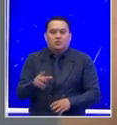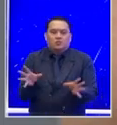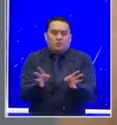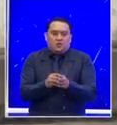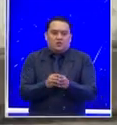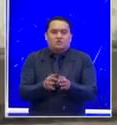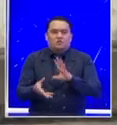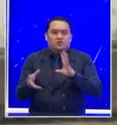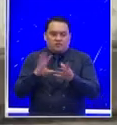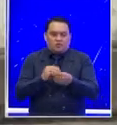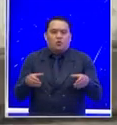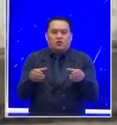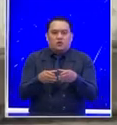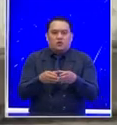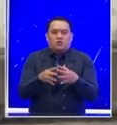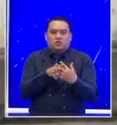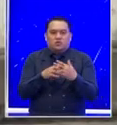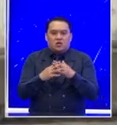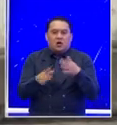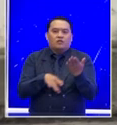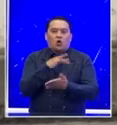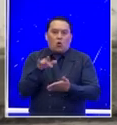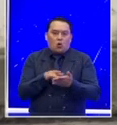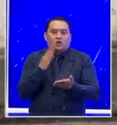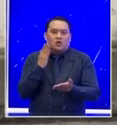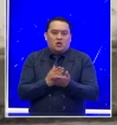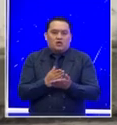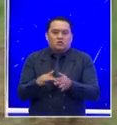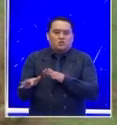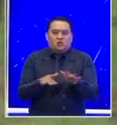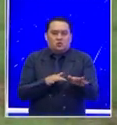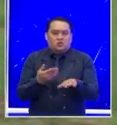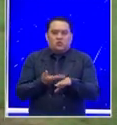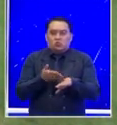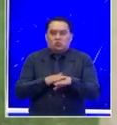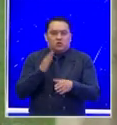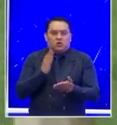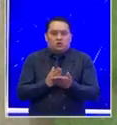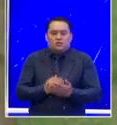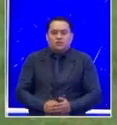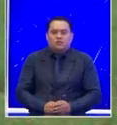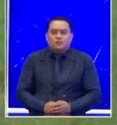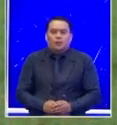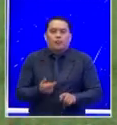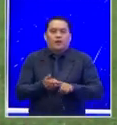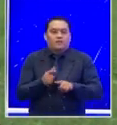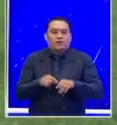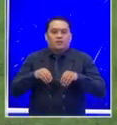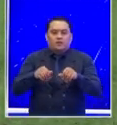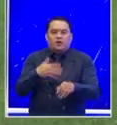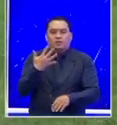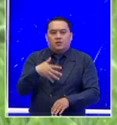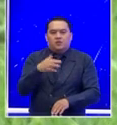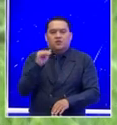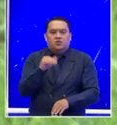механизаторами. Из села в город есть трудности сейчас с перемещением. Всего местными земледельцами в этом году засеяно